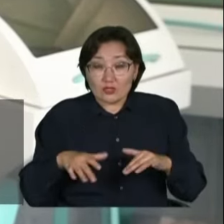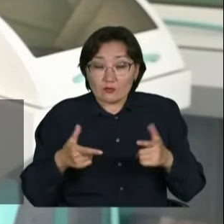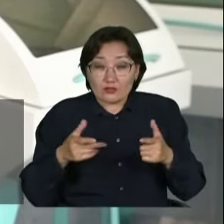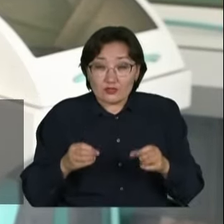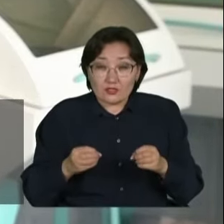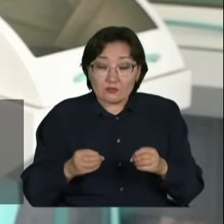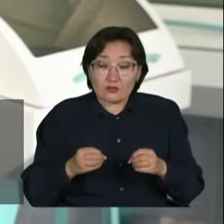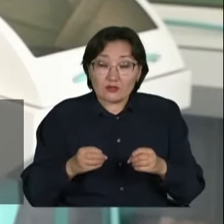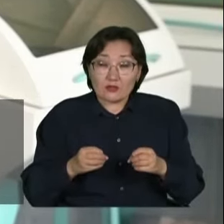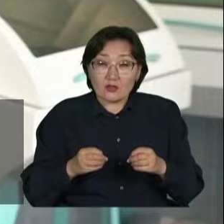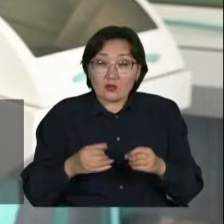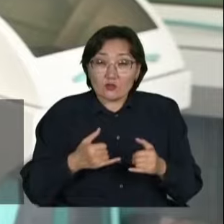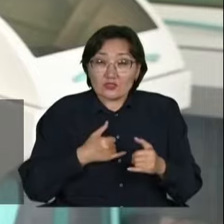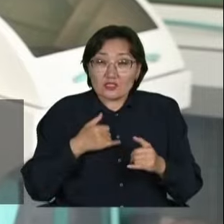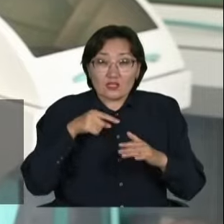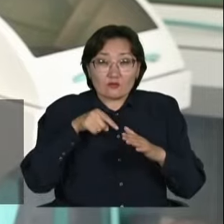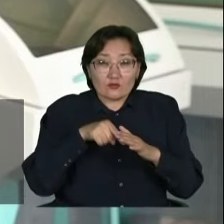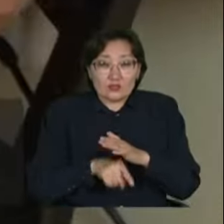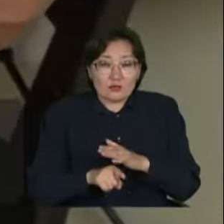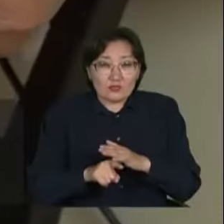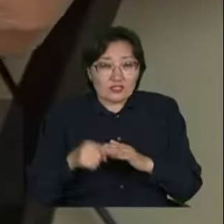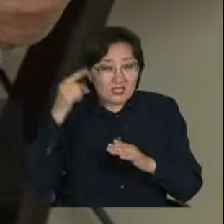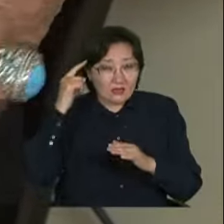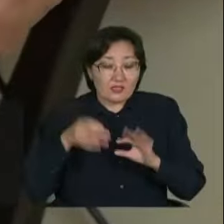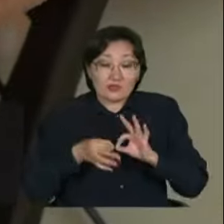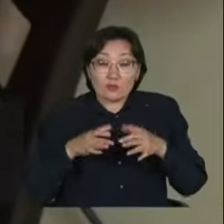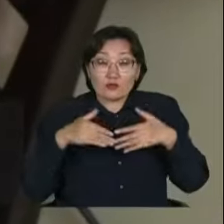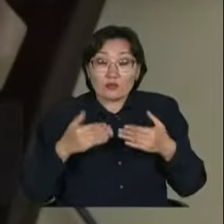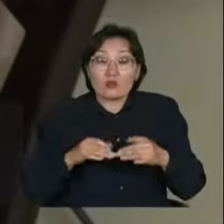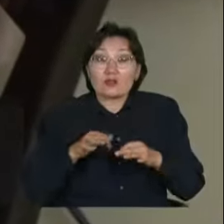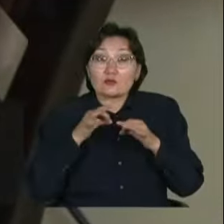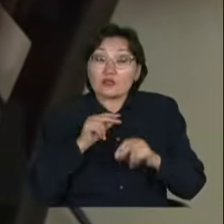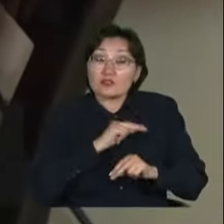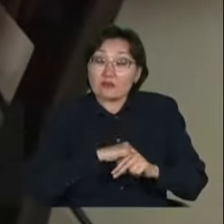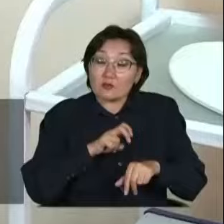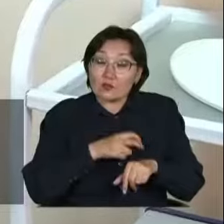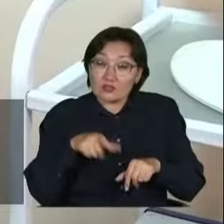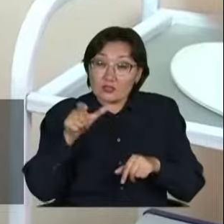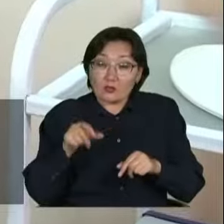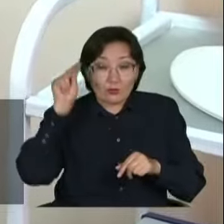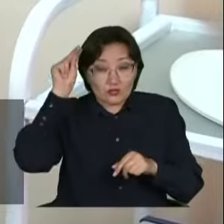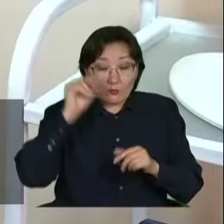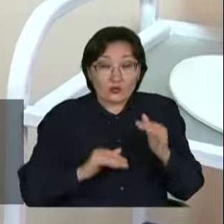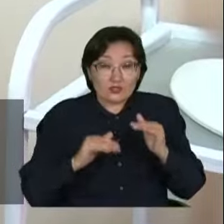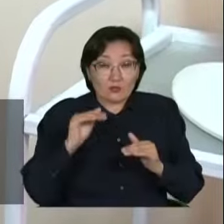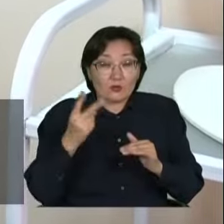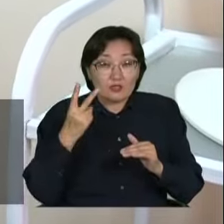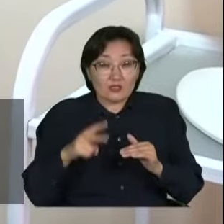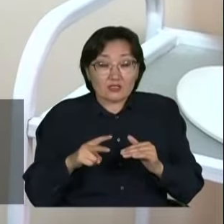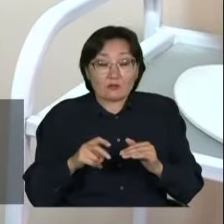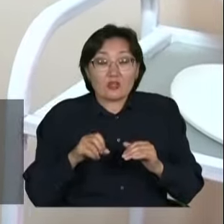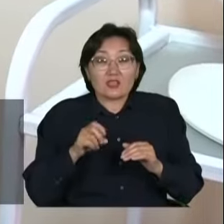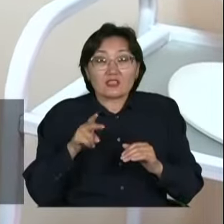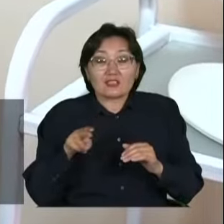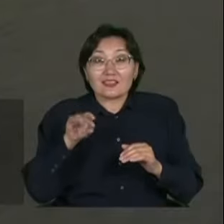проявляется на практике, у нас нет внутричерепных осложнений. Помимо работы врача, Саулета Укелева обучила свыше 20 кандидатов